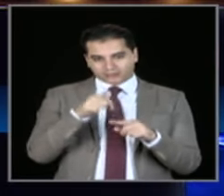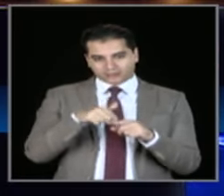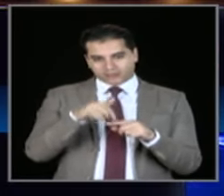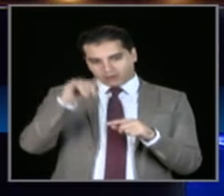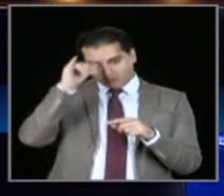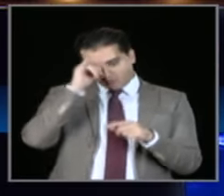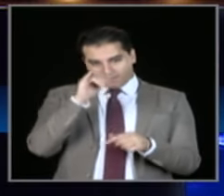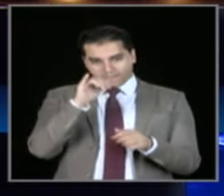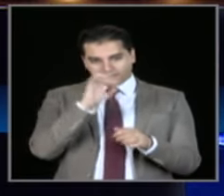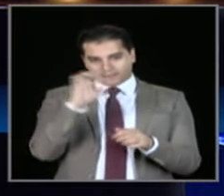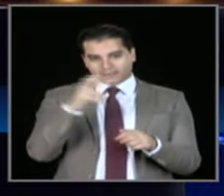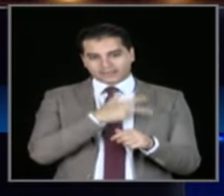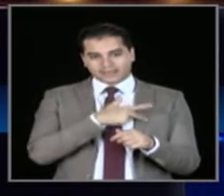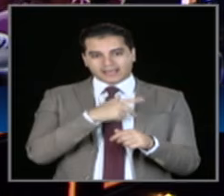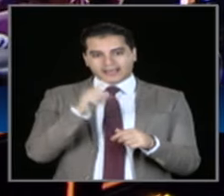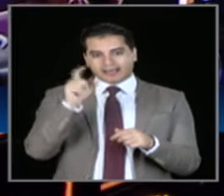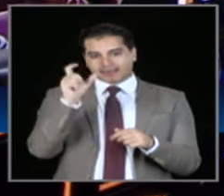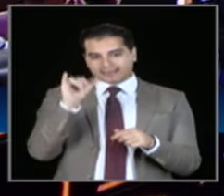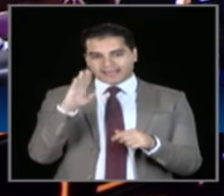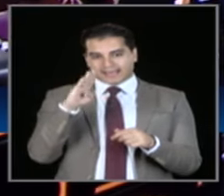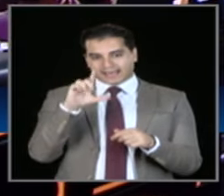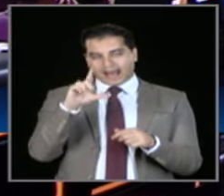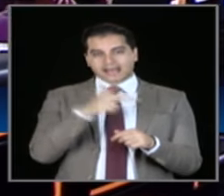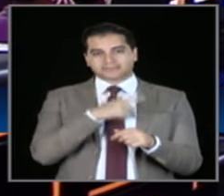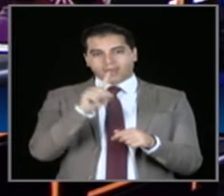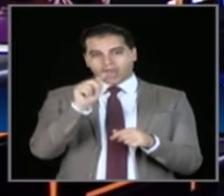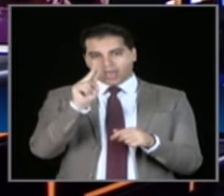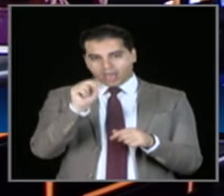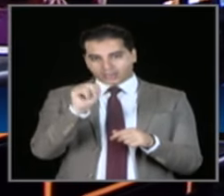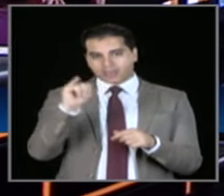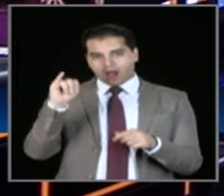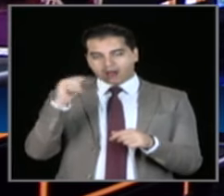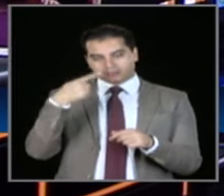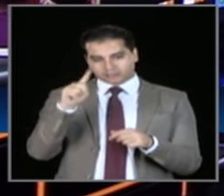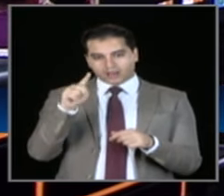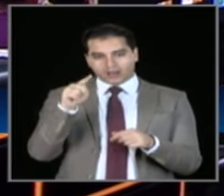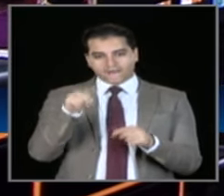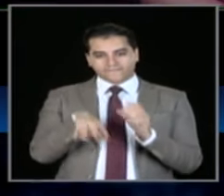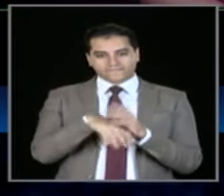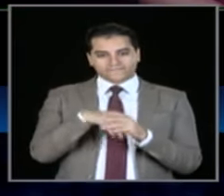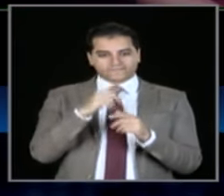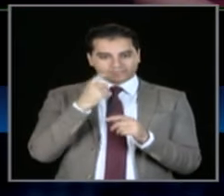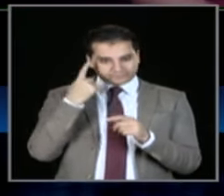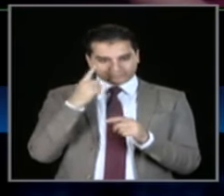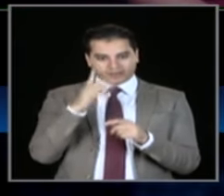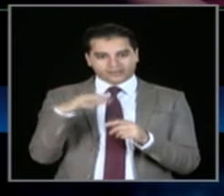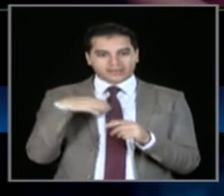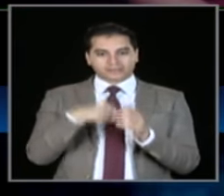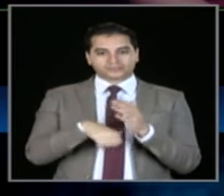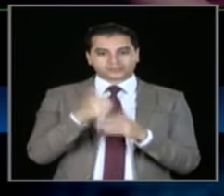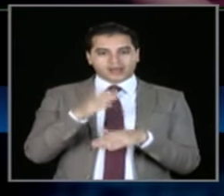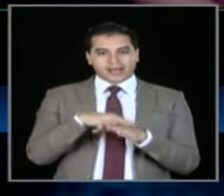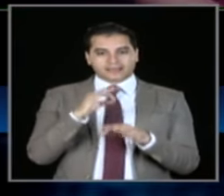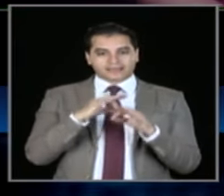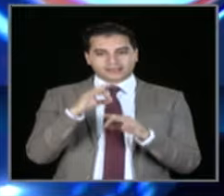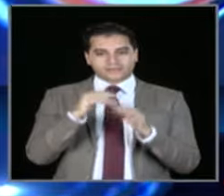النيكل؟ ان اي. صح. سبونج بوب هي اغنيه الفنان مصري، فمن هو؟ باس. ما هو النادي الحاصل على